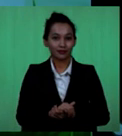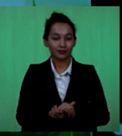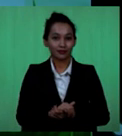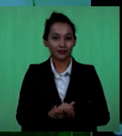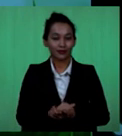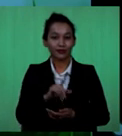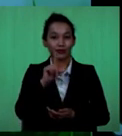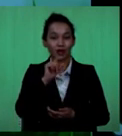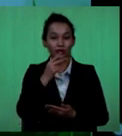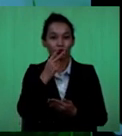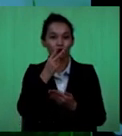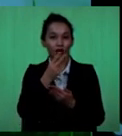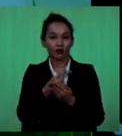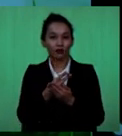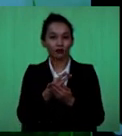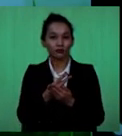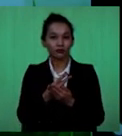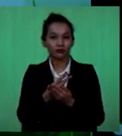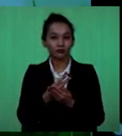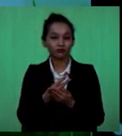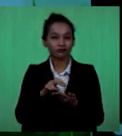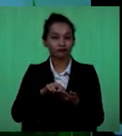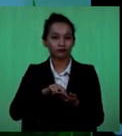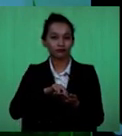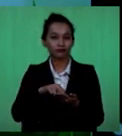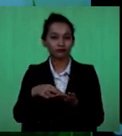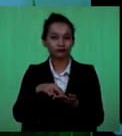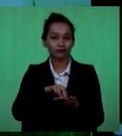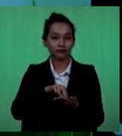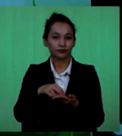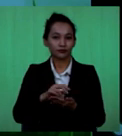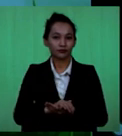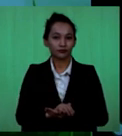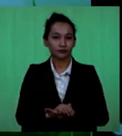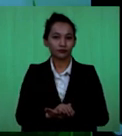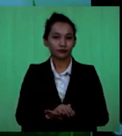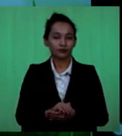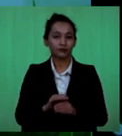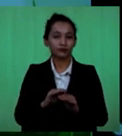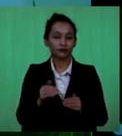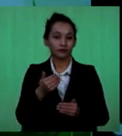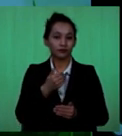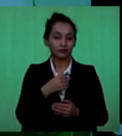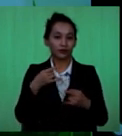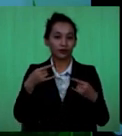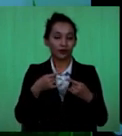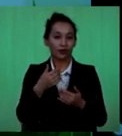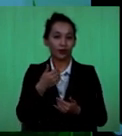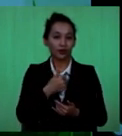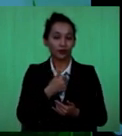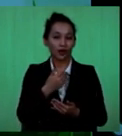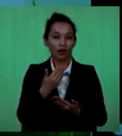U qaldirg'ochga qarab, "Ha" deb tebranar emish. Bolajonlar, xohlasangiz ekrandan,